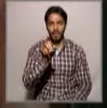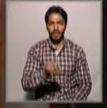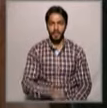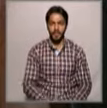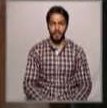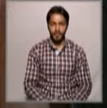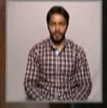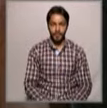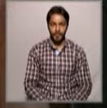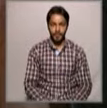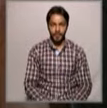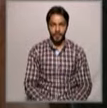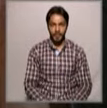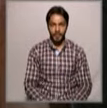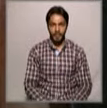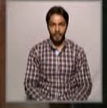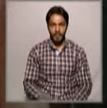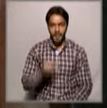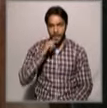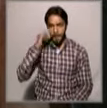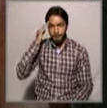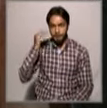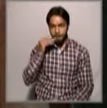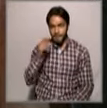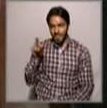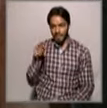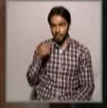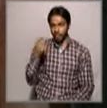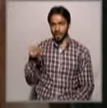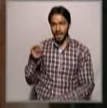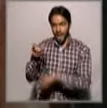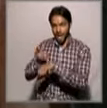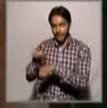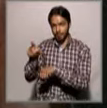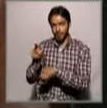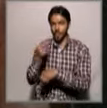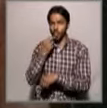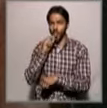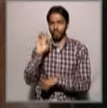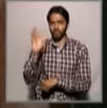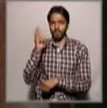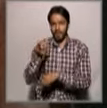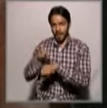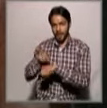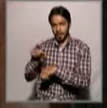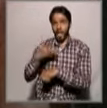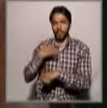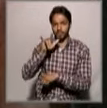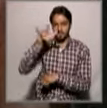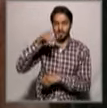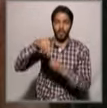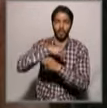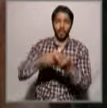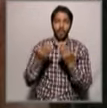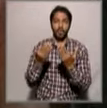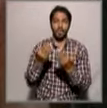لو سمحت، أنا عندي ابن أختي جوزي عايز يطلع عمرة. هو لسه شاب صغير يعني، بس هو احنا يعني